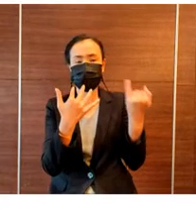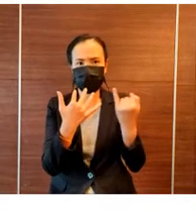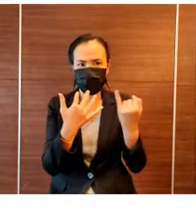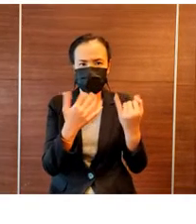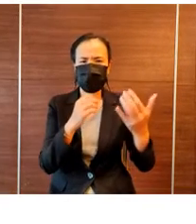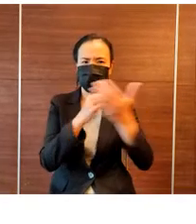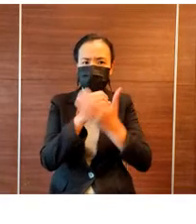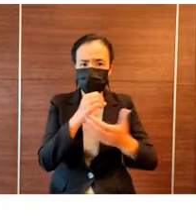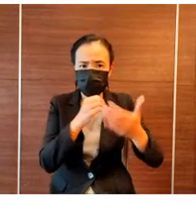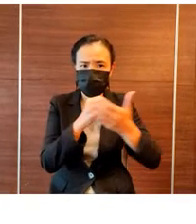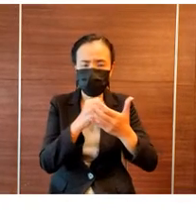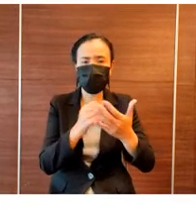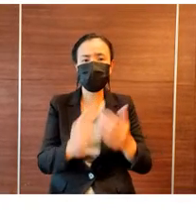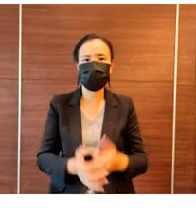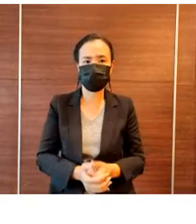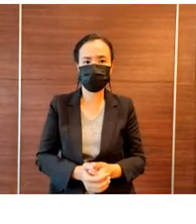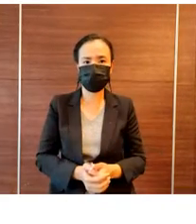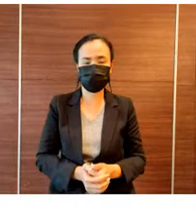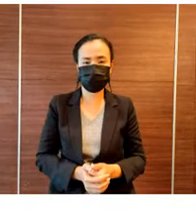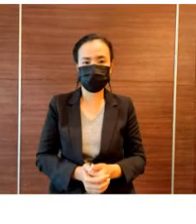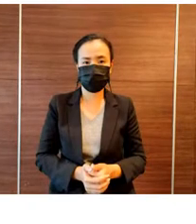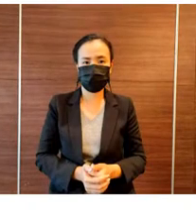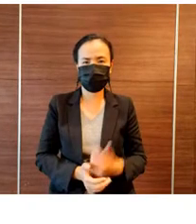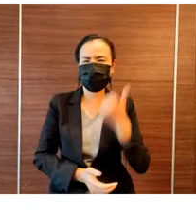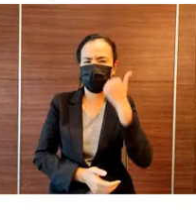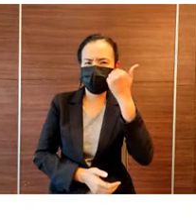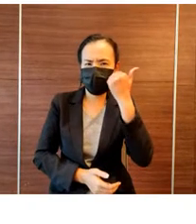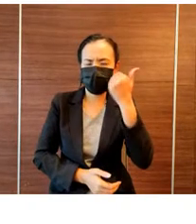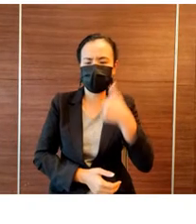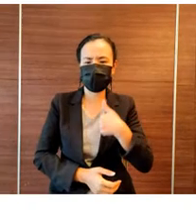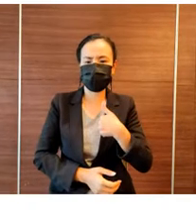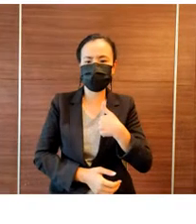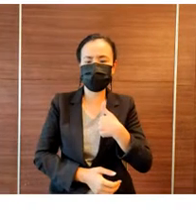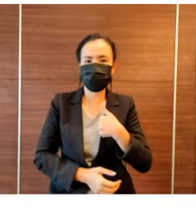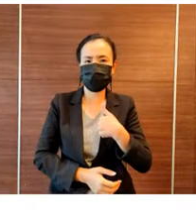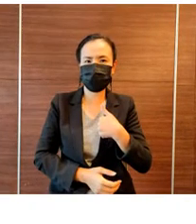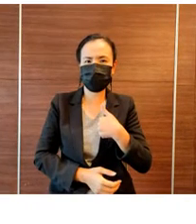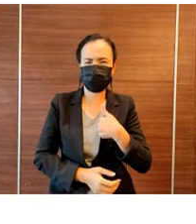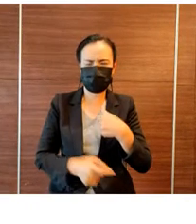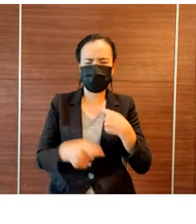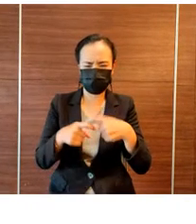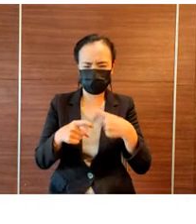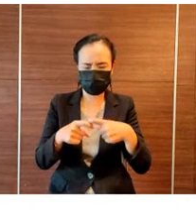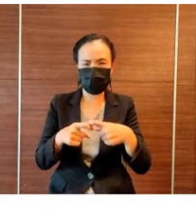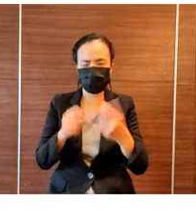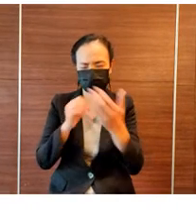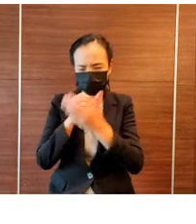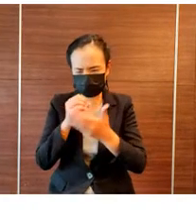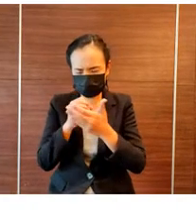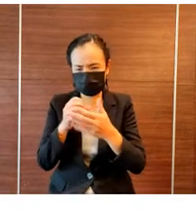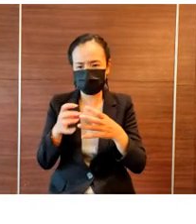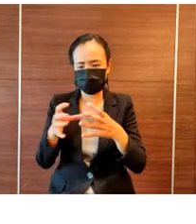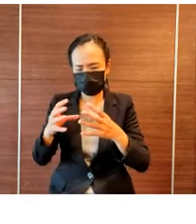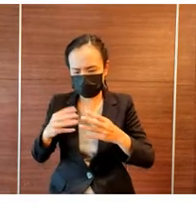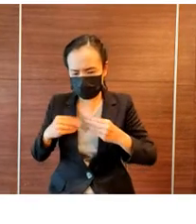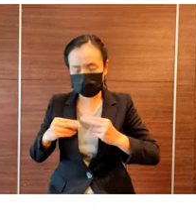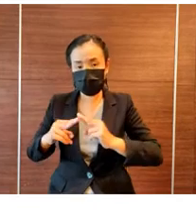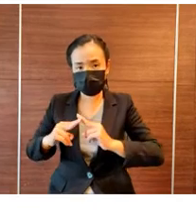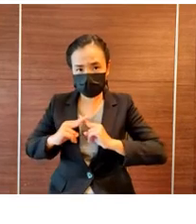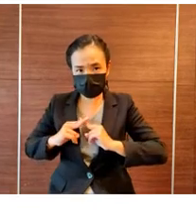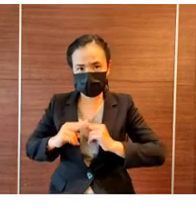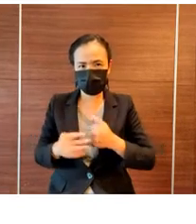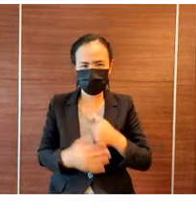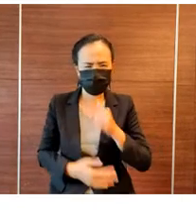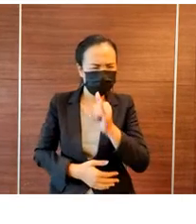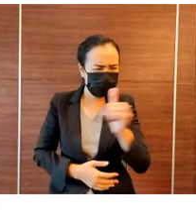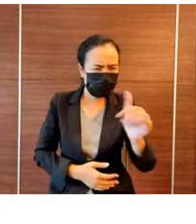ช้สารเสพติดเนาะแล้วก็การที่จะหลายๆคนที่จะต้องเดินออกมาเนี่ยมันไม่ใช่เรื่องง่ายอ่ะมันเรื่องยากมาก1ยอมรับตัวเอง2ก็คือว่าจะไปต